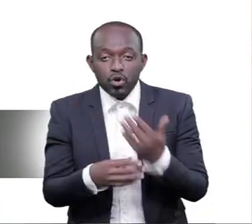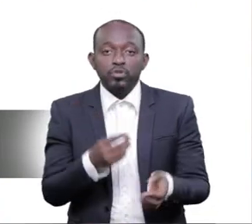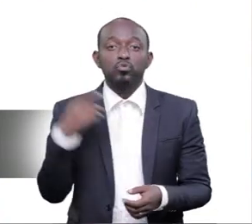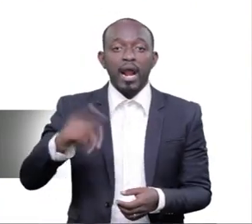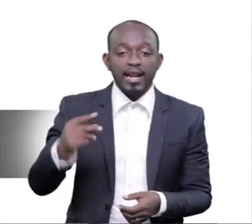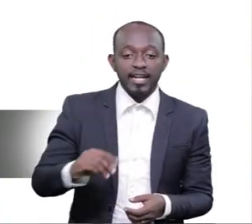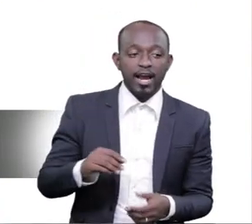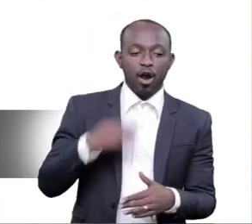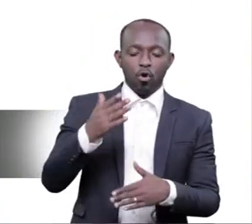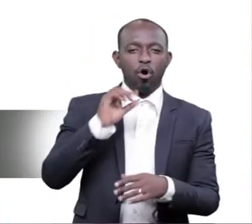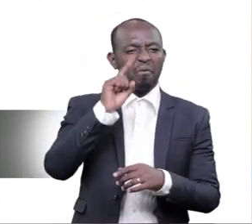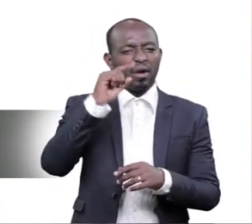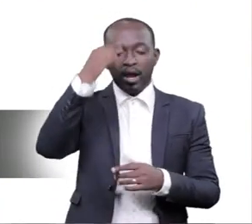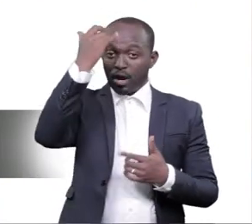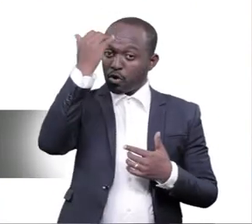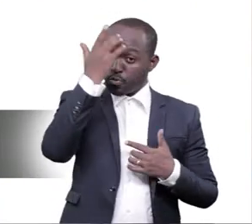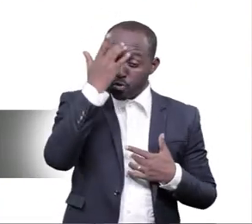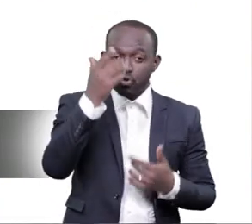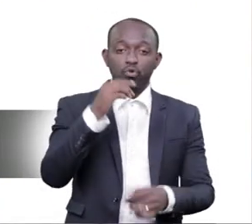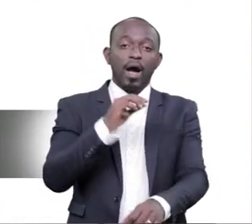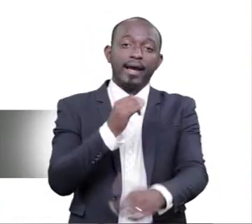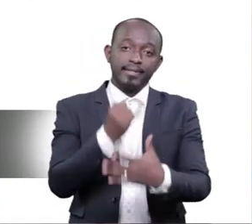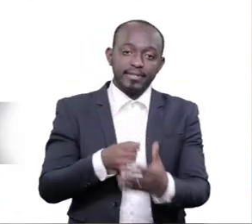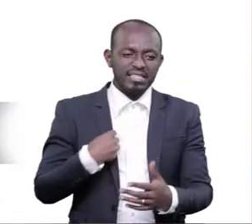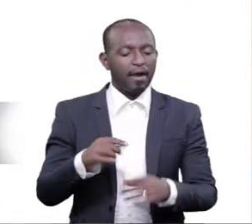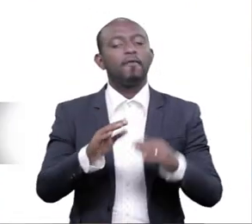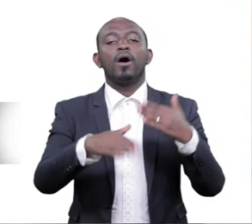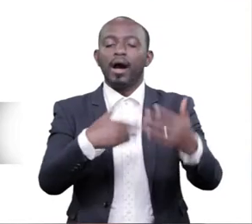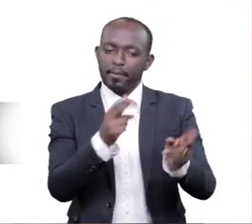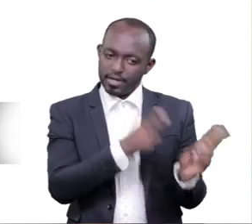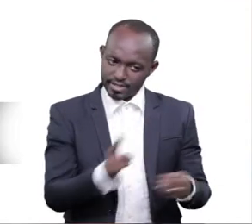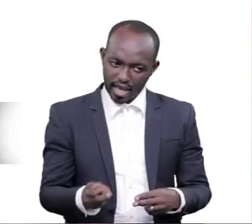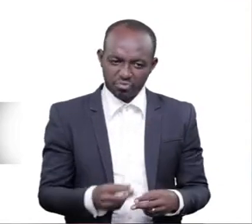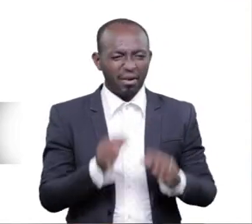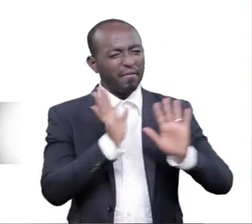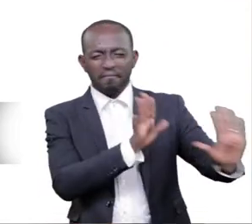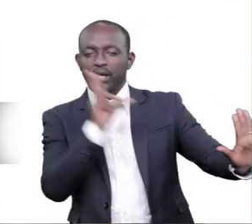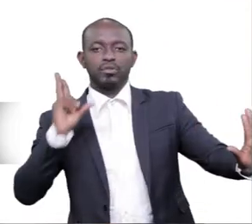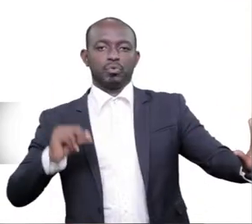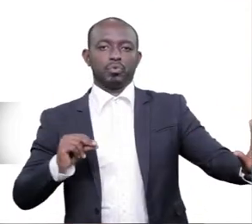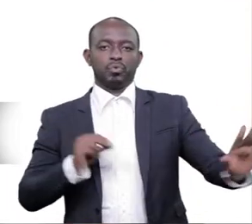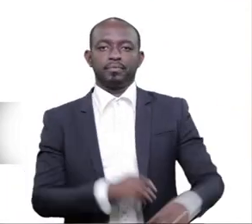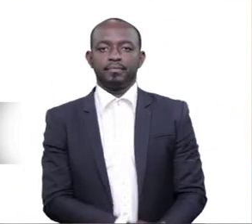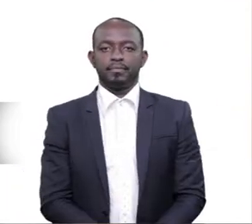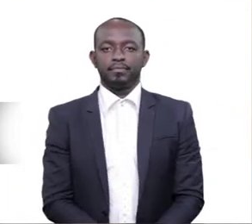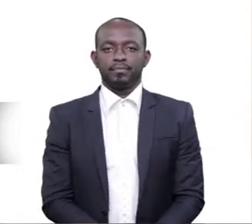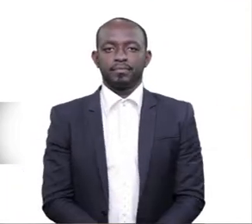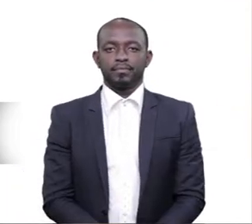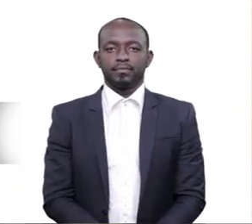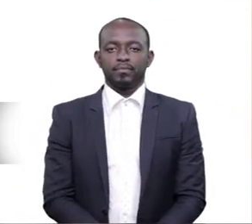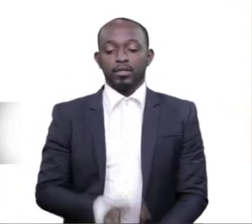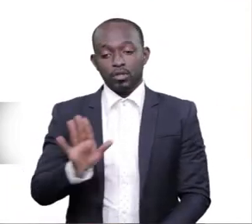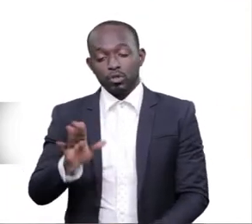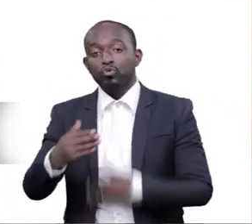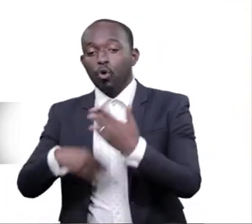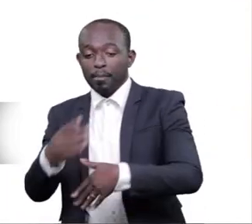nta muntu n'umwe wari ukwiriye guhabwa akato cyangwa se ngo ahezwe icyo nashishikariza abantu nuko tubatiza